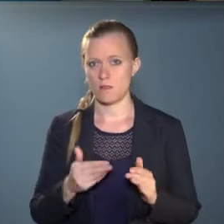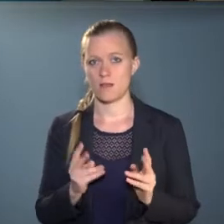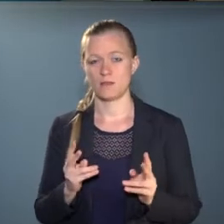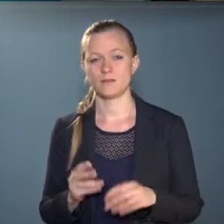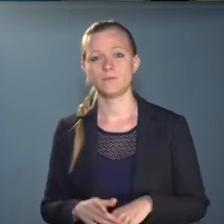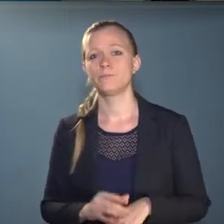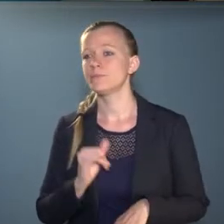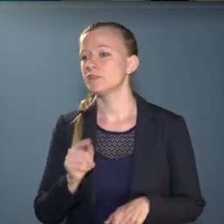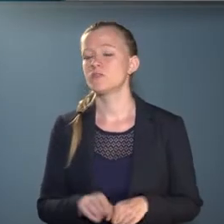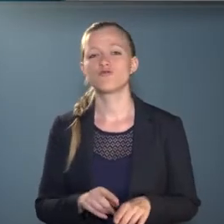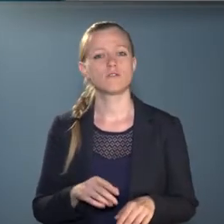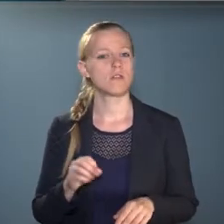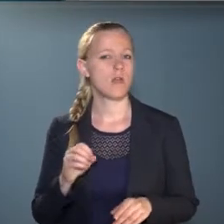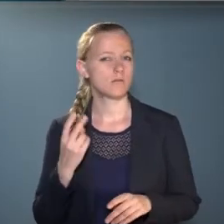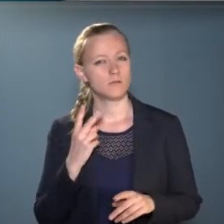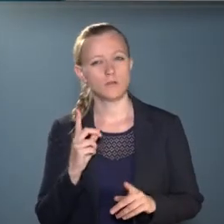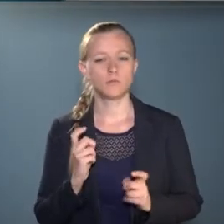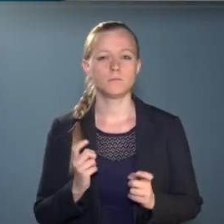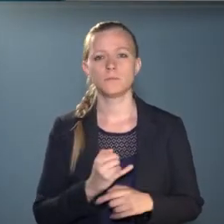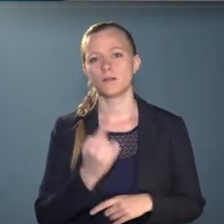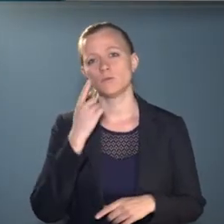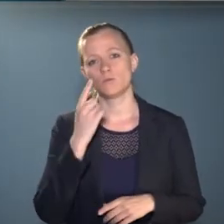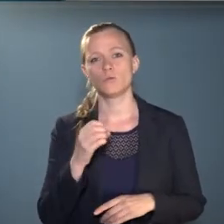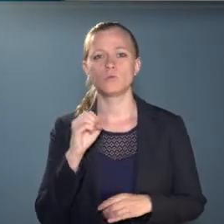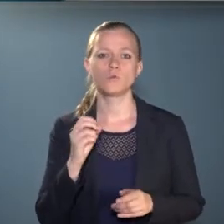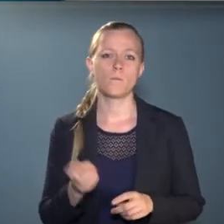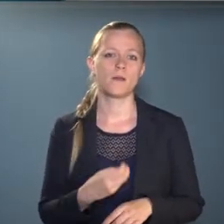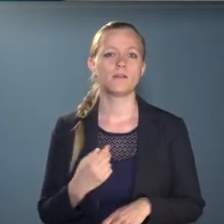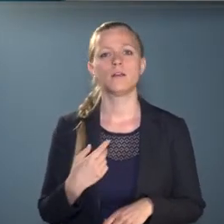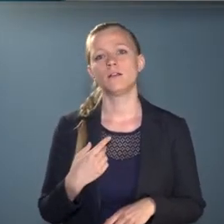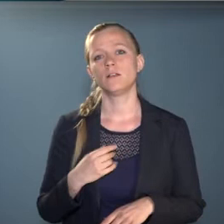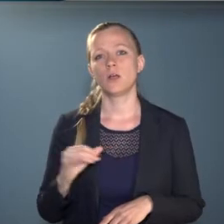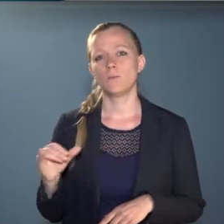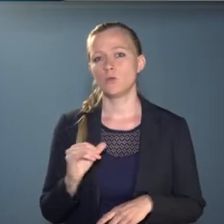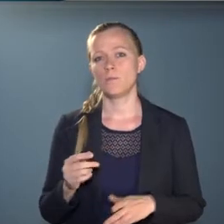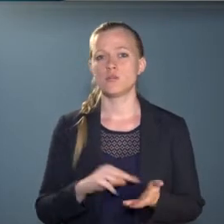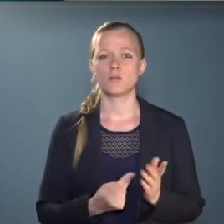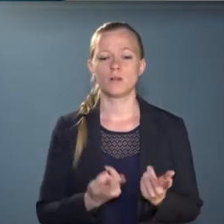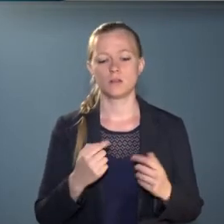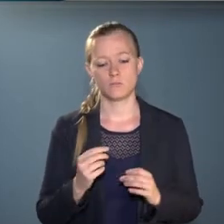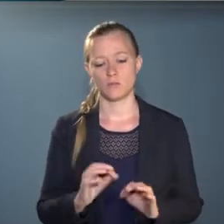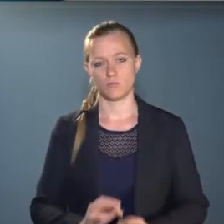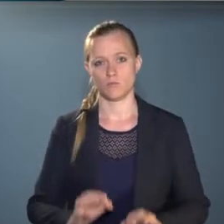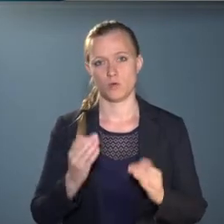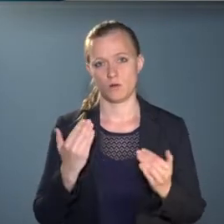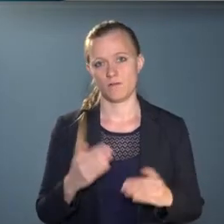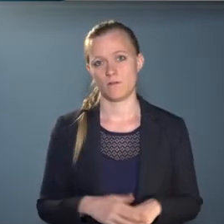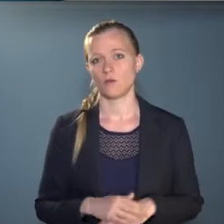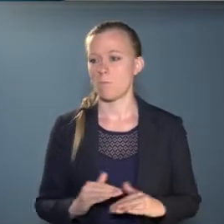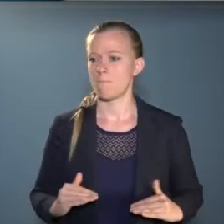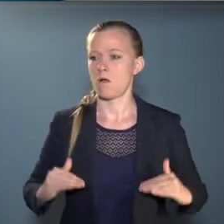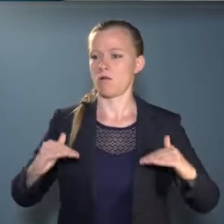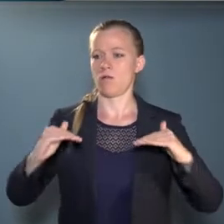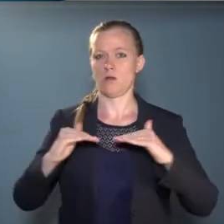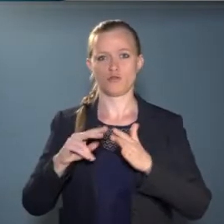ilyen gyanú, de hát mindannyian tudjuk egyébként, Kőbányán a budapesti keretek közül jó a levegő. Magasan fekszik a